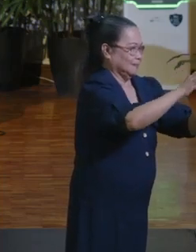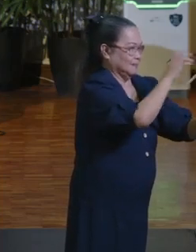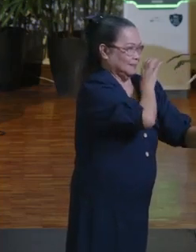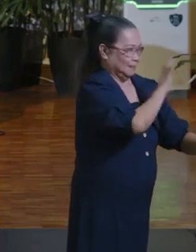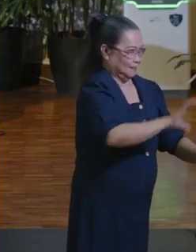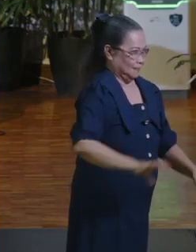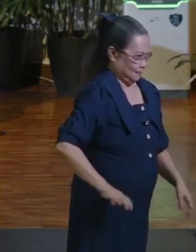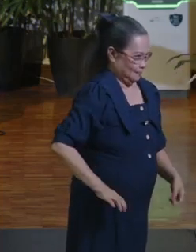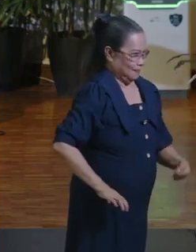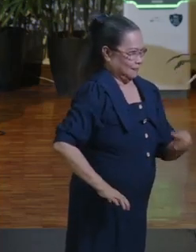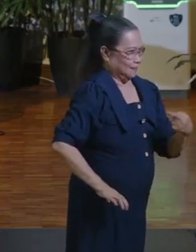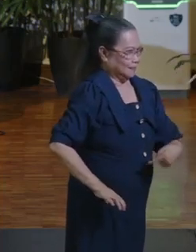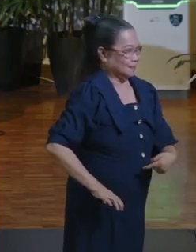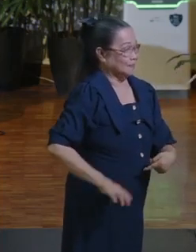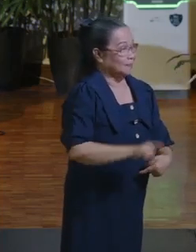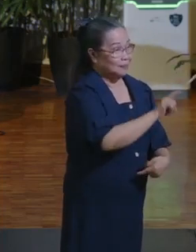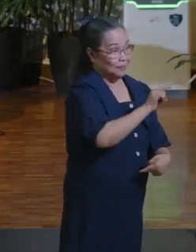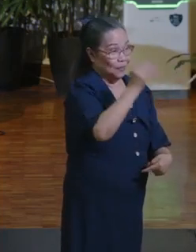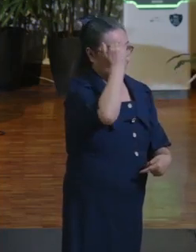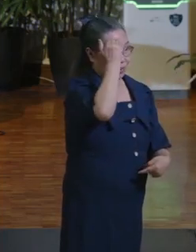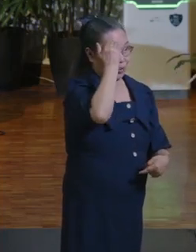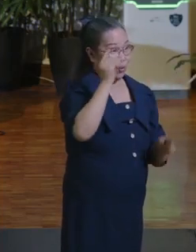Alam nyo,